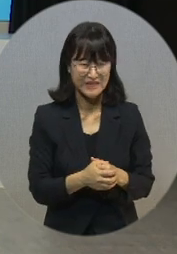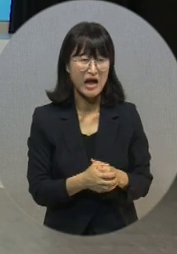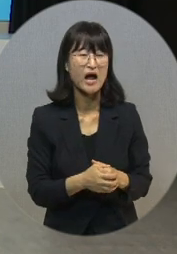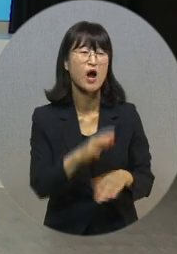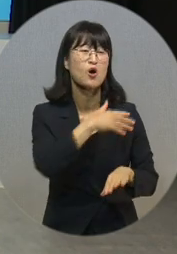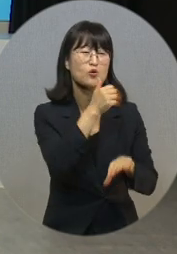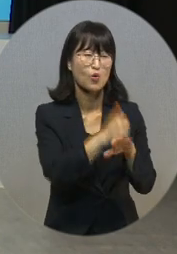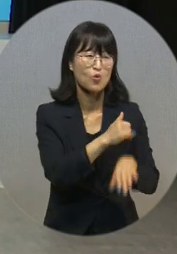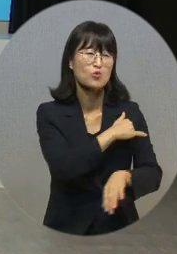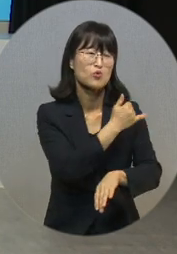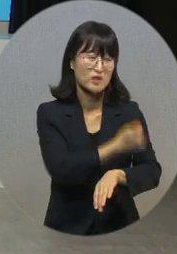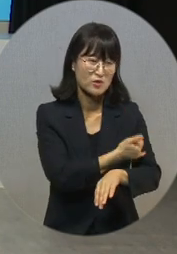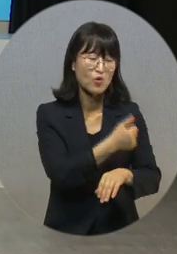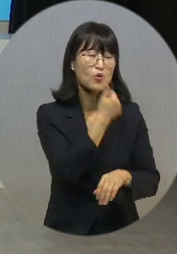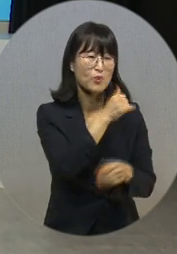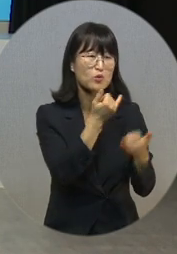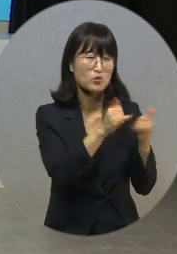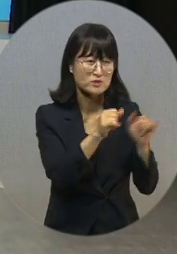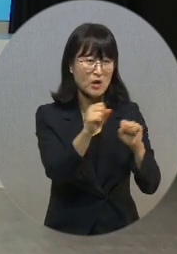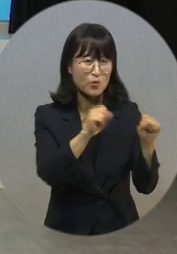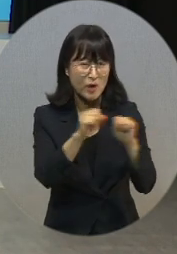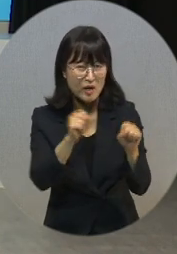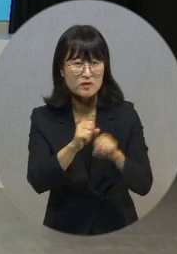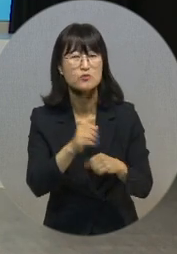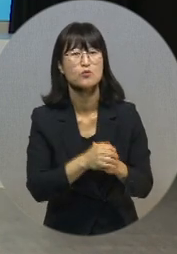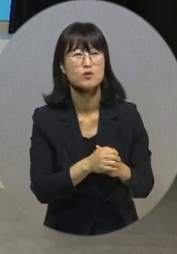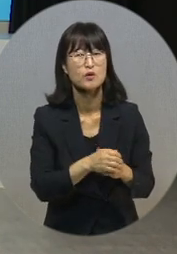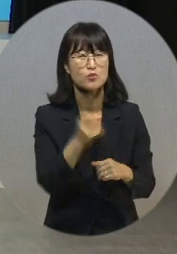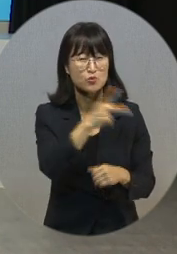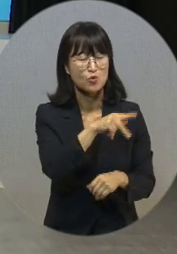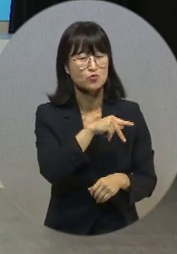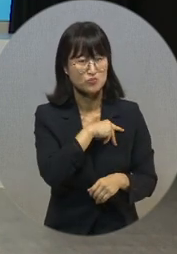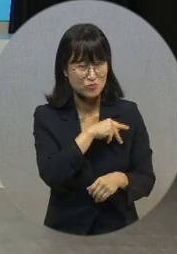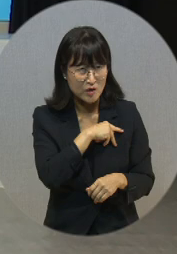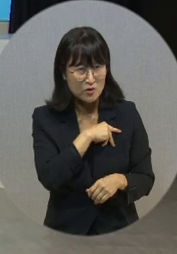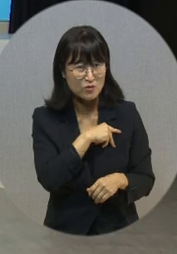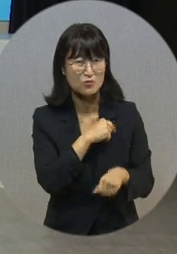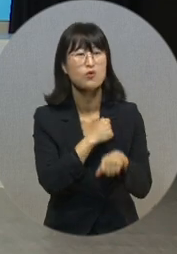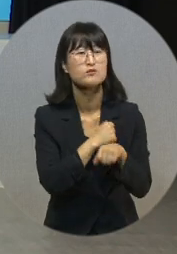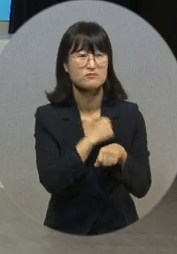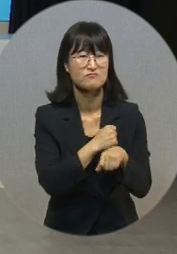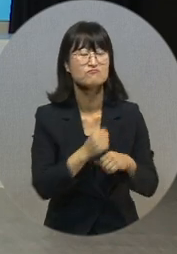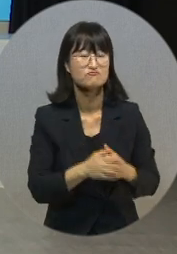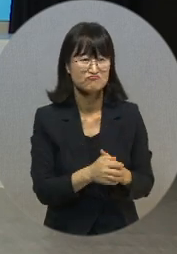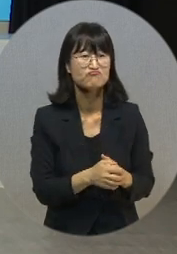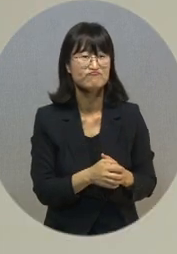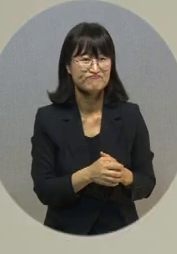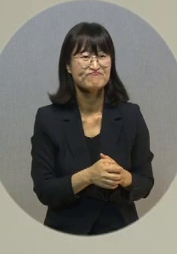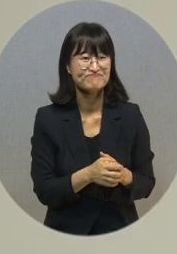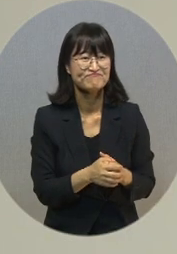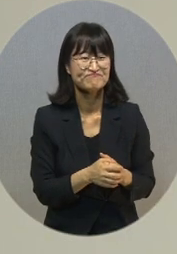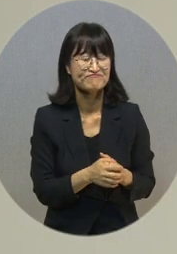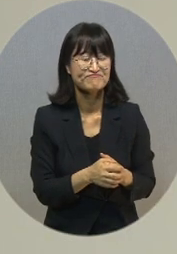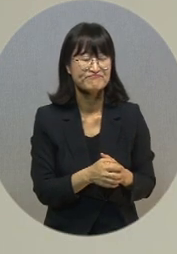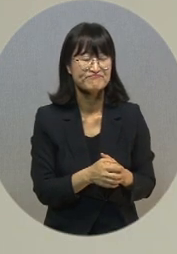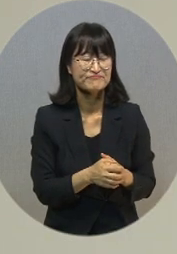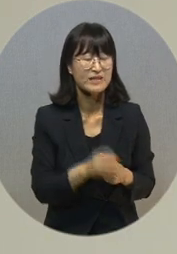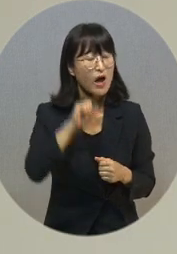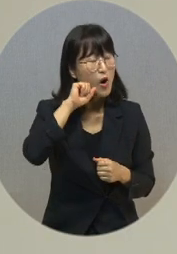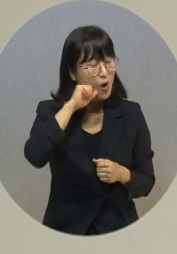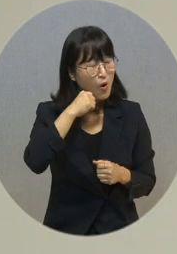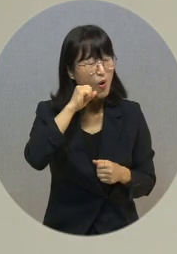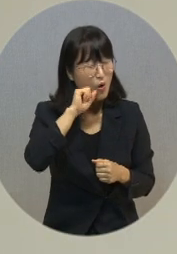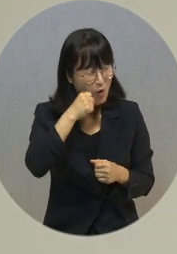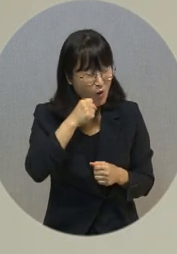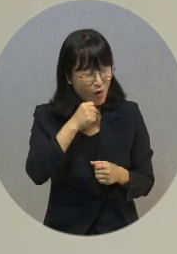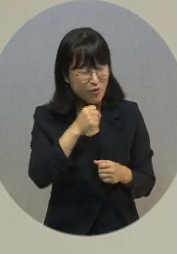변호사로 활동하셨고 또 무료 변론도 하시고 지금은 또 국회의원으로서 그 역할을 하고 계시네요. 어려움을 이겨내는 분들이